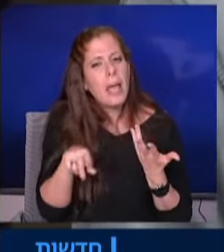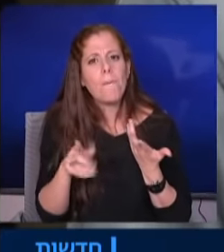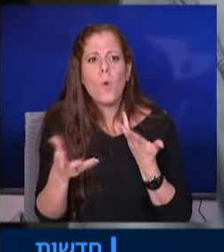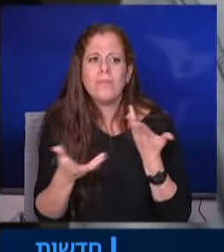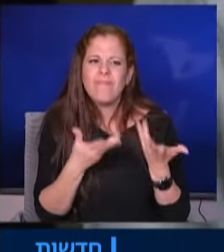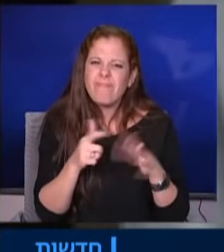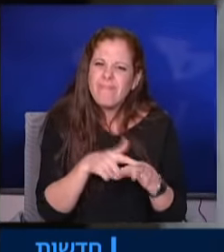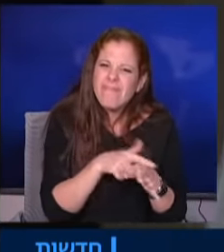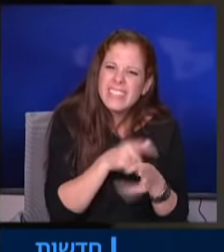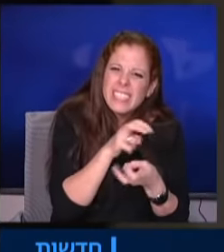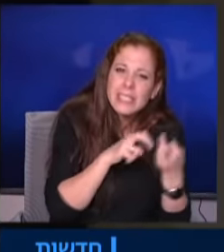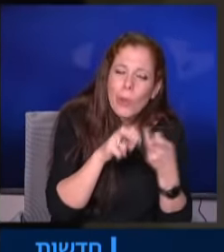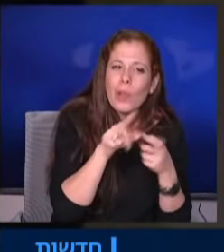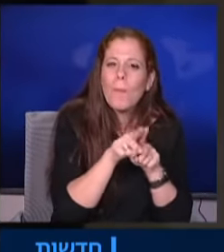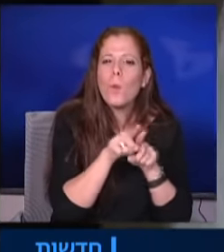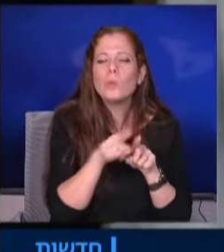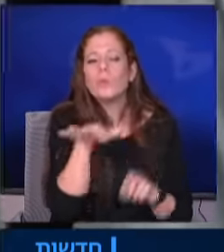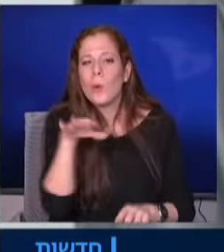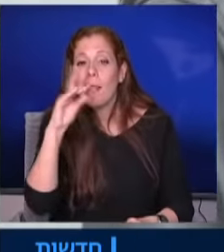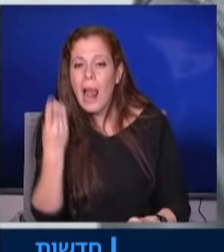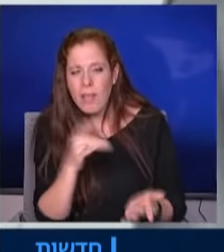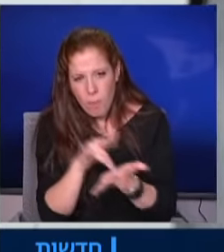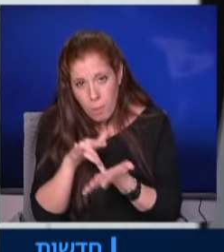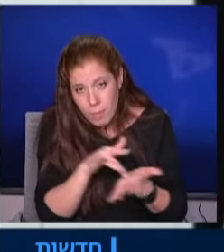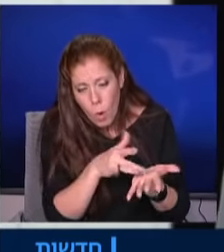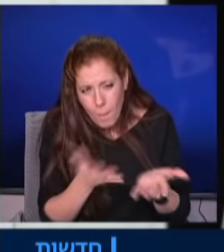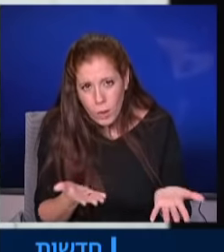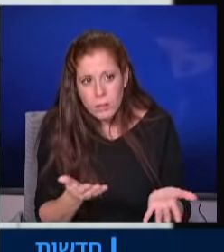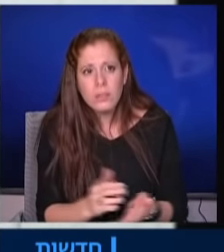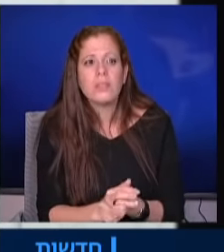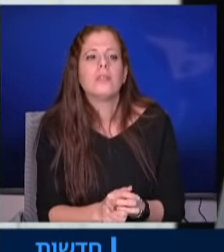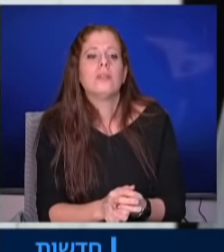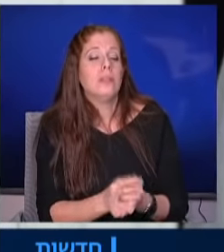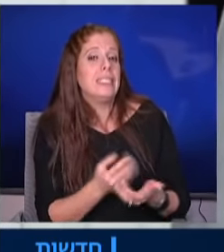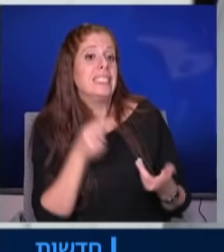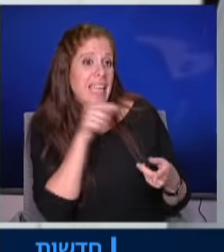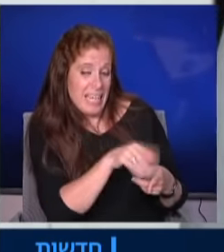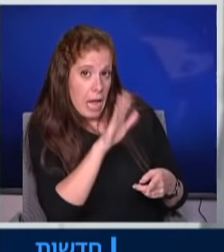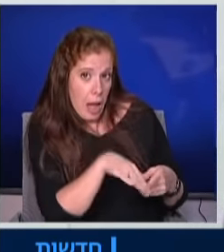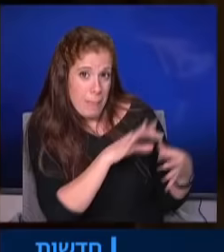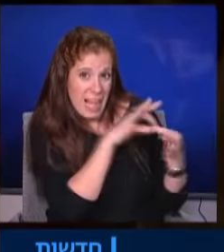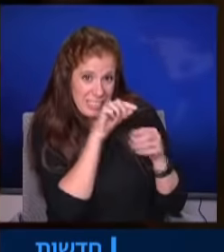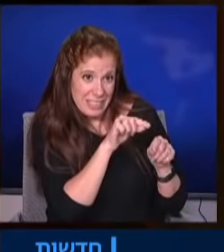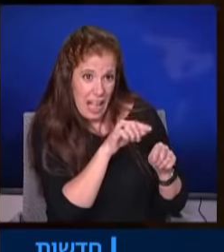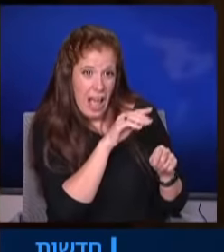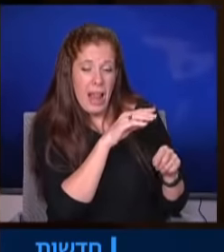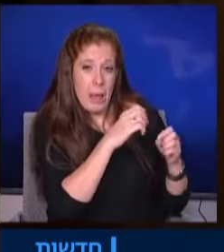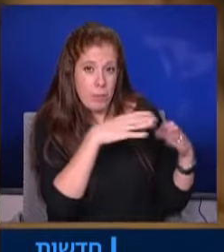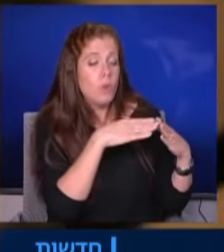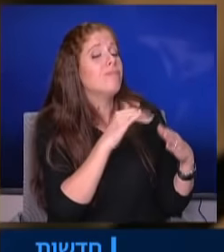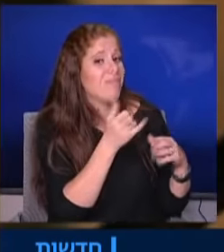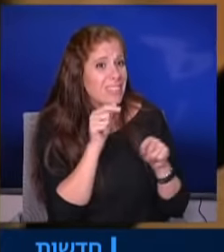ההתעסקות הזאת, כמו שיש לך בשכונה דלת ובכל מיני מקומות כאלה. זה הגיע לבני אור גם. זה הגיע לבני אור, זה הגיע פה לפינת הרחוב. אתה